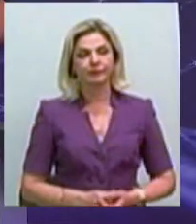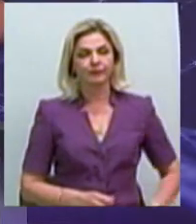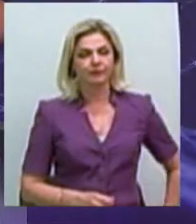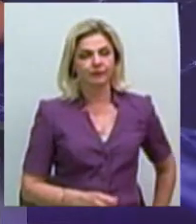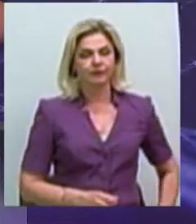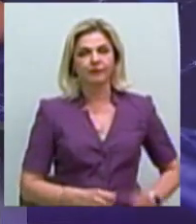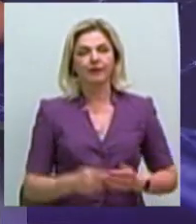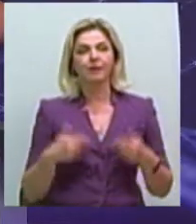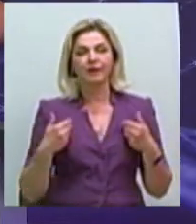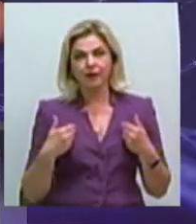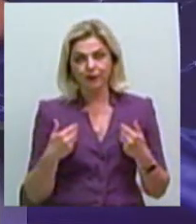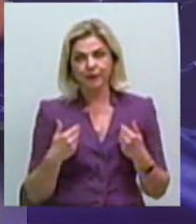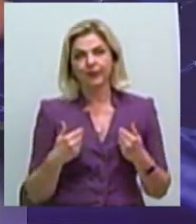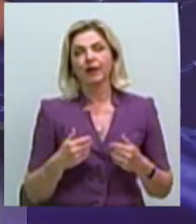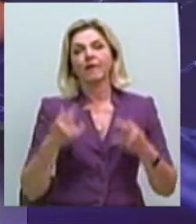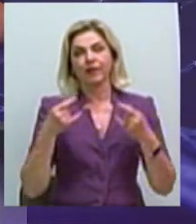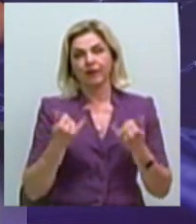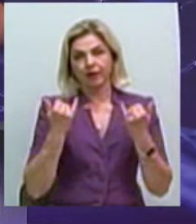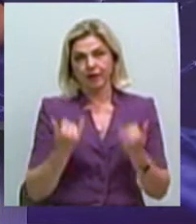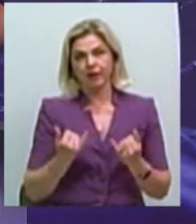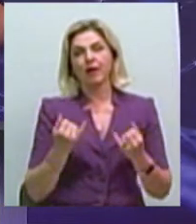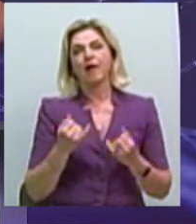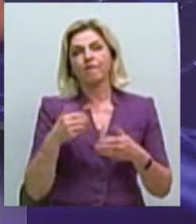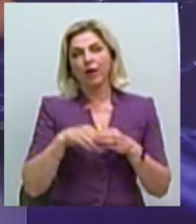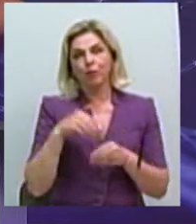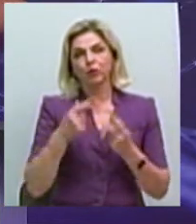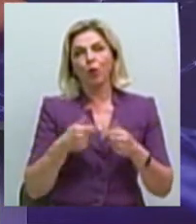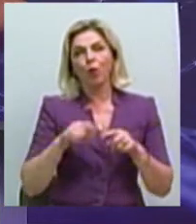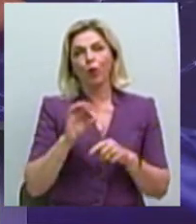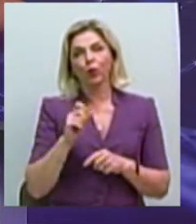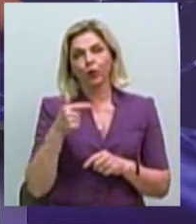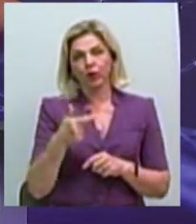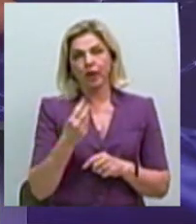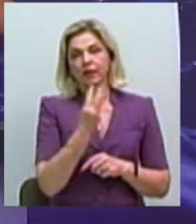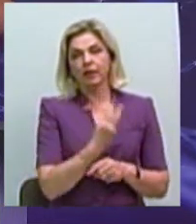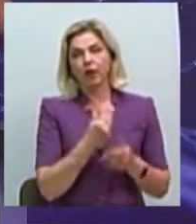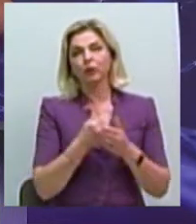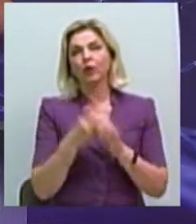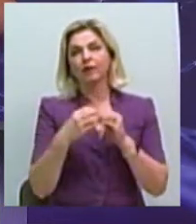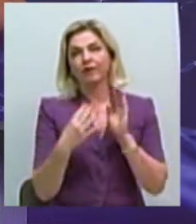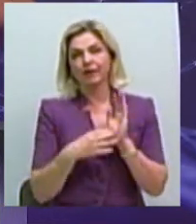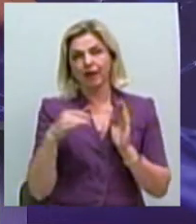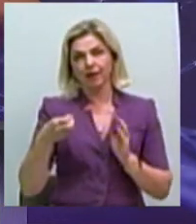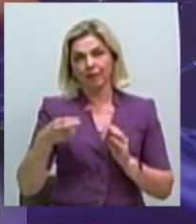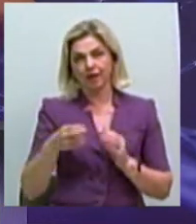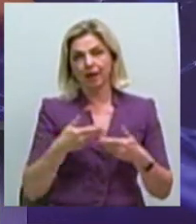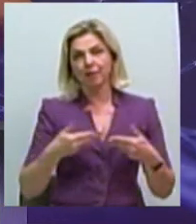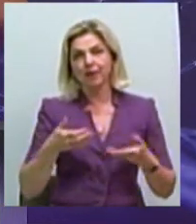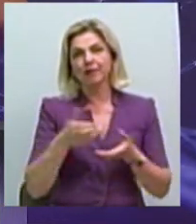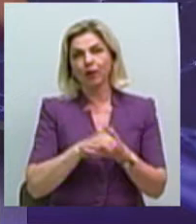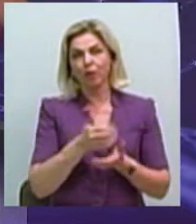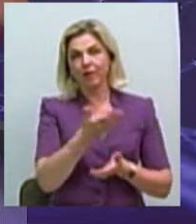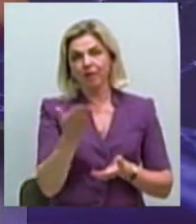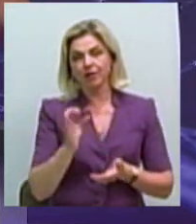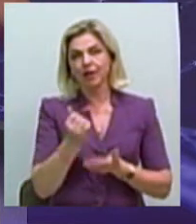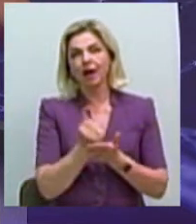Вітаю в прямому ефірі спеціальний проєкт «Виборчий округ. Співбесіда». З 3 по 19 липня ми знайомимо вас із кандидатами в народні